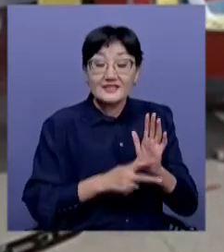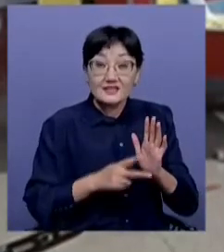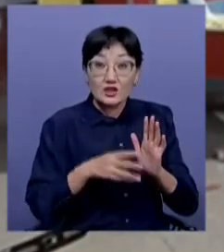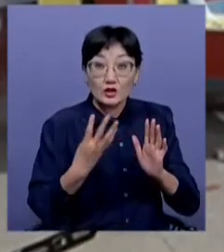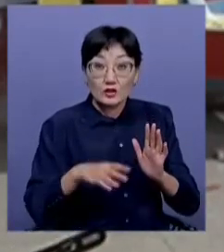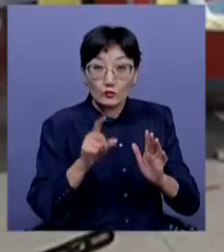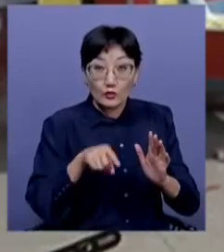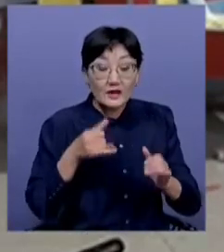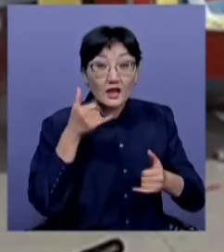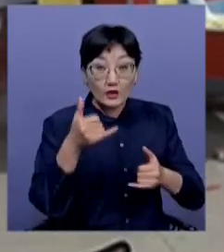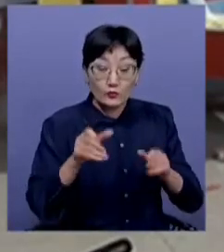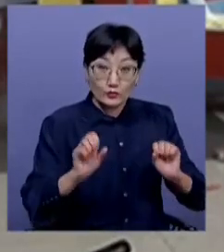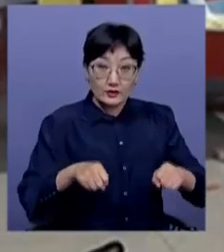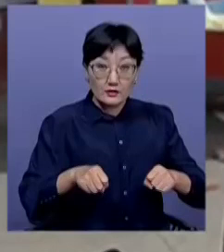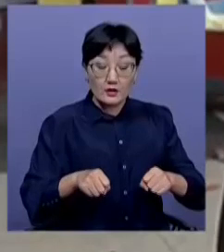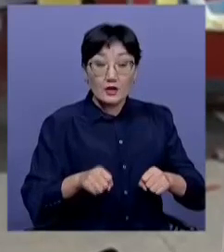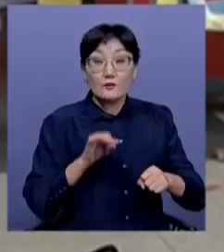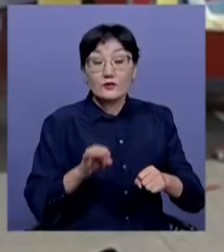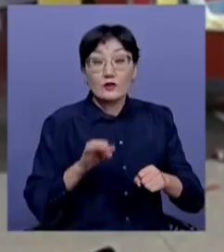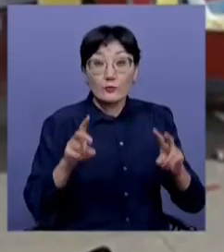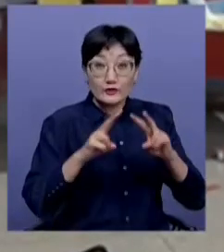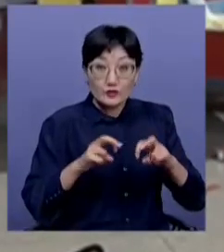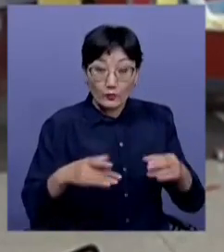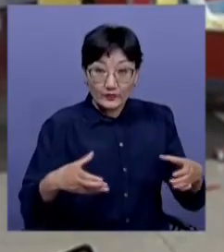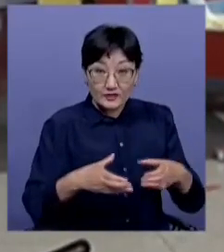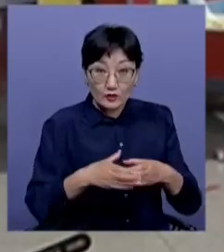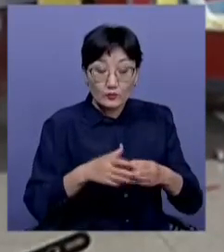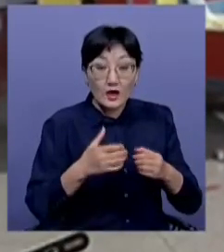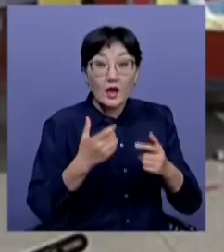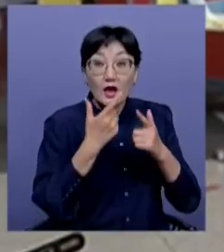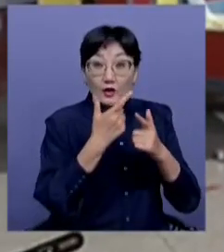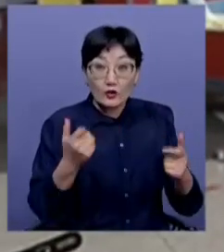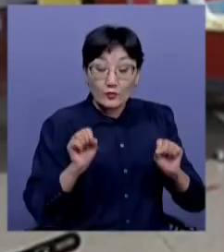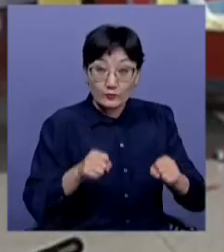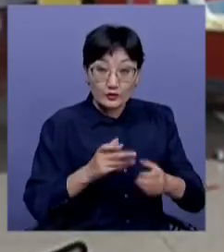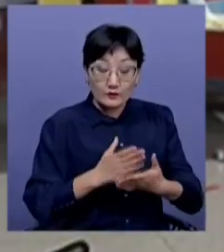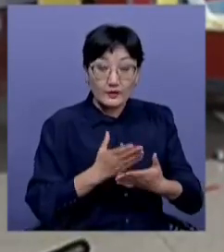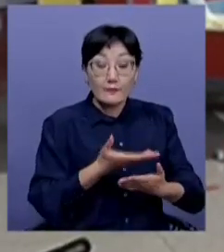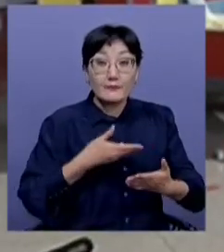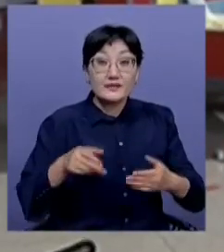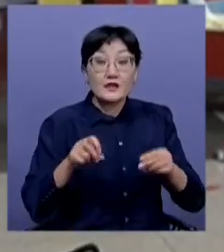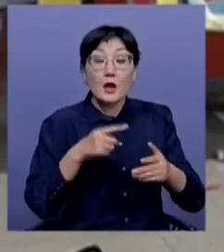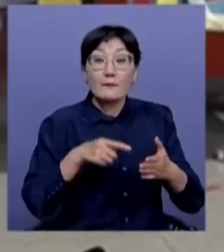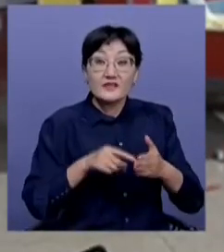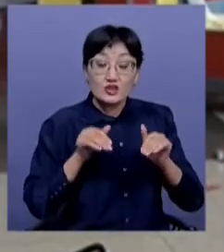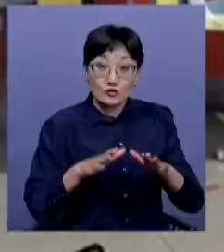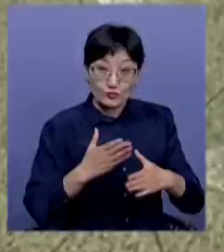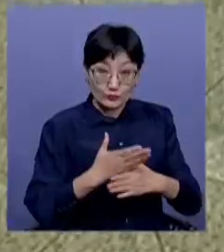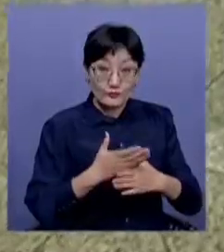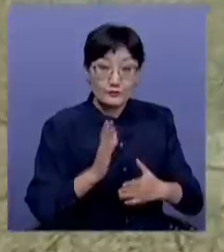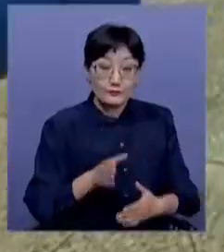8777-009-8040 нөміріне қоңырау шалуларына болады. Сондай-ақ мониторингілеу тобына да хабарласуға мүмкіндік бар. Біз мәселені шешуге